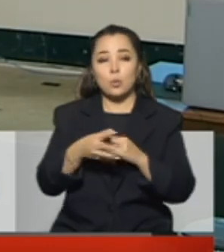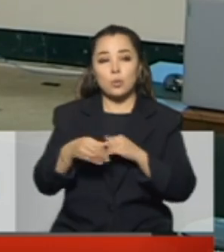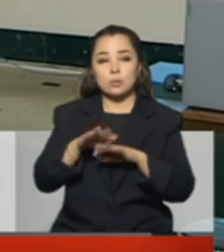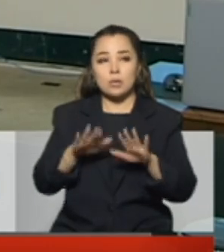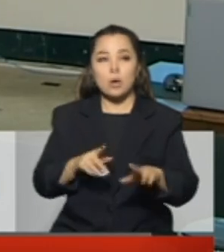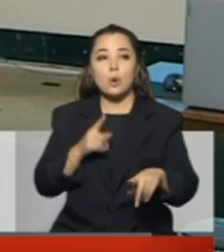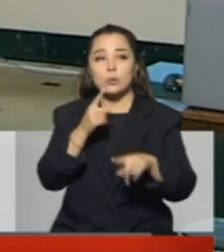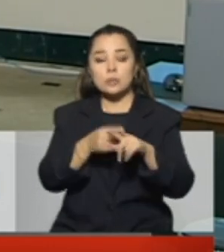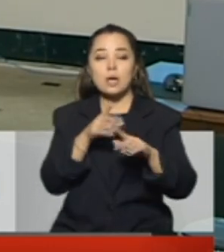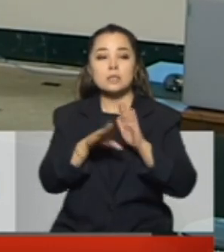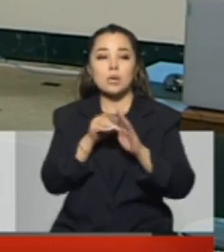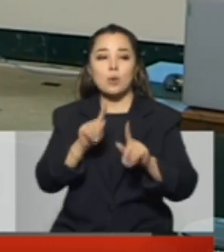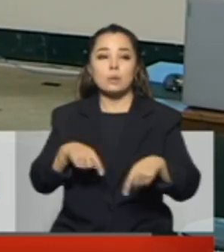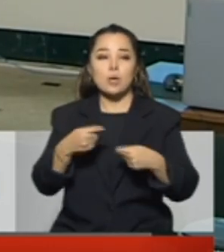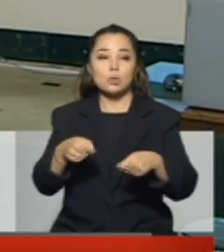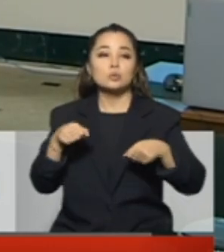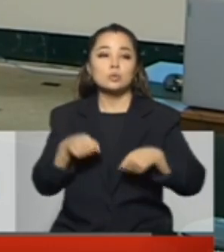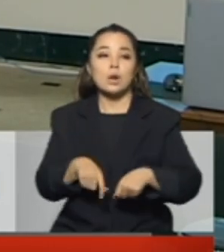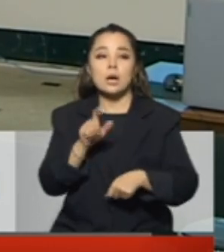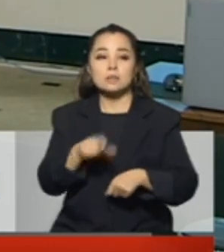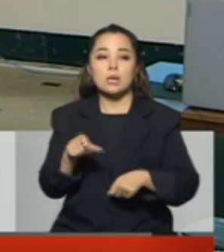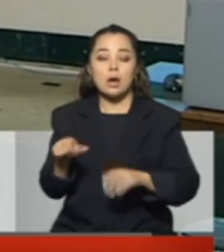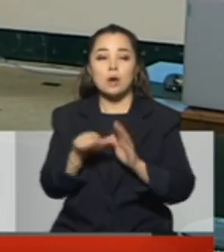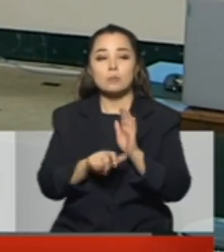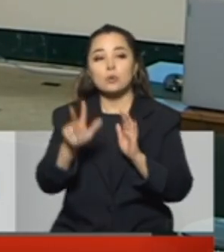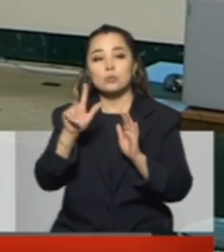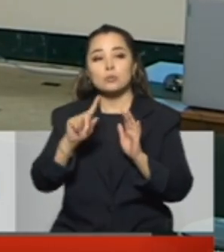қос алғанда дауыс беруге құқылы азаматтардың